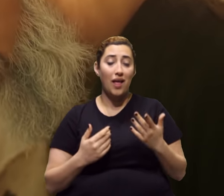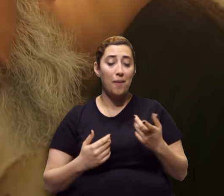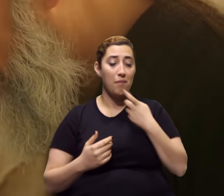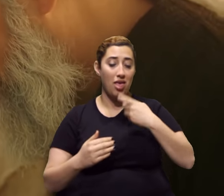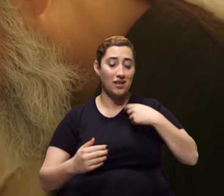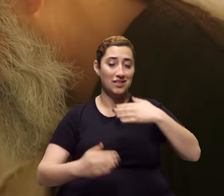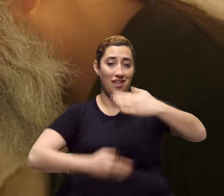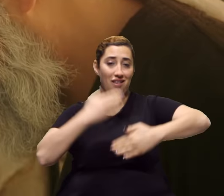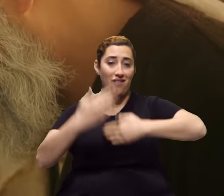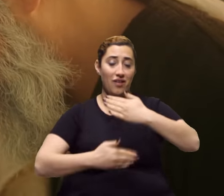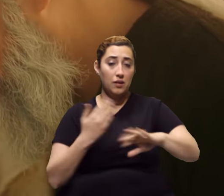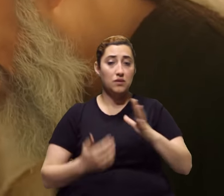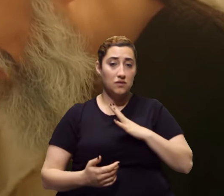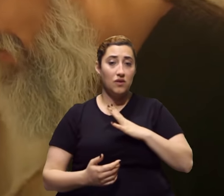kefenimiz,